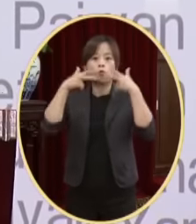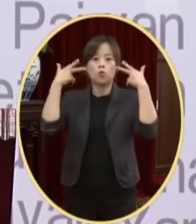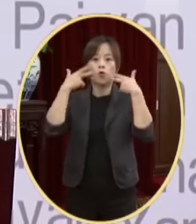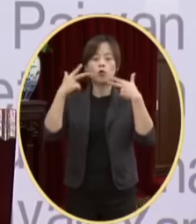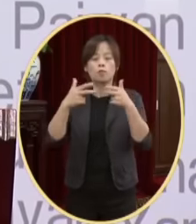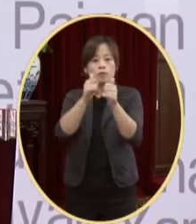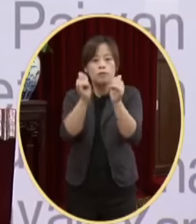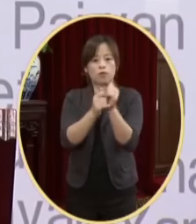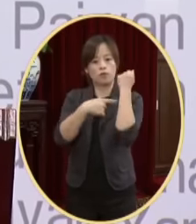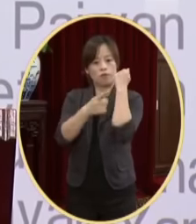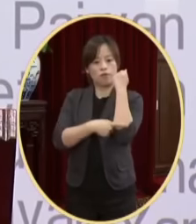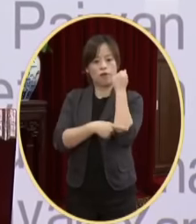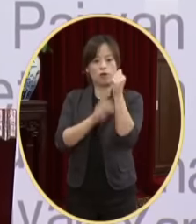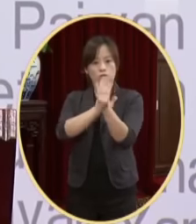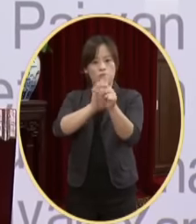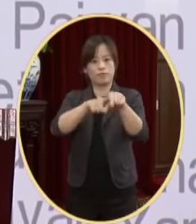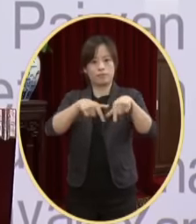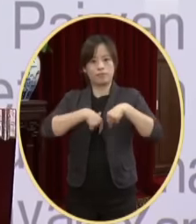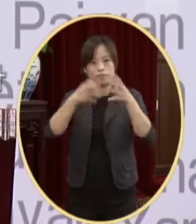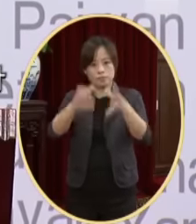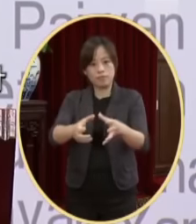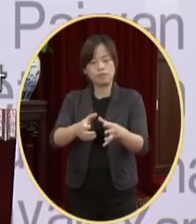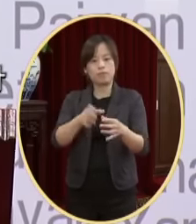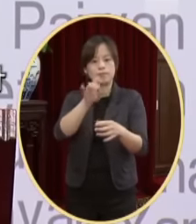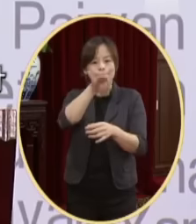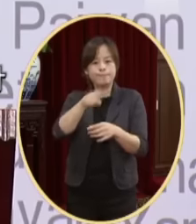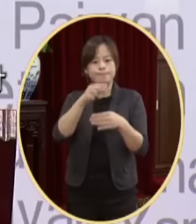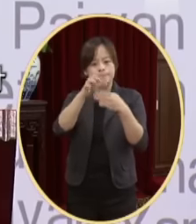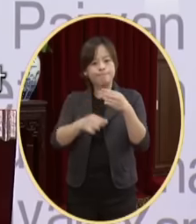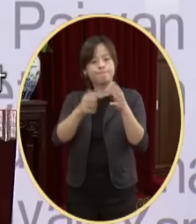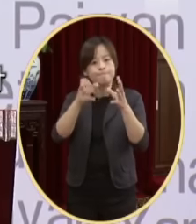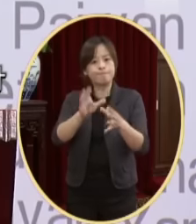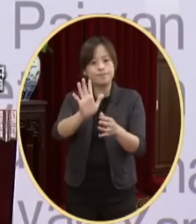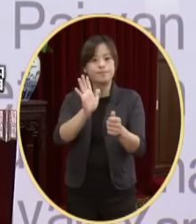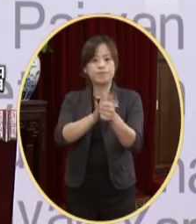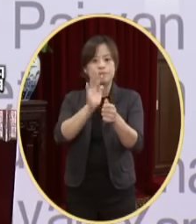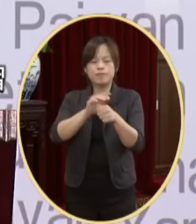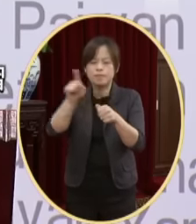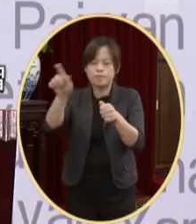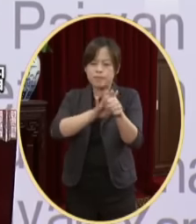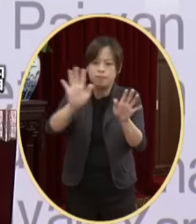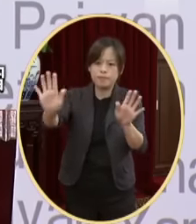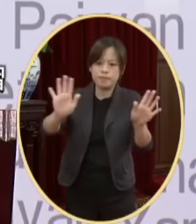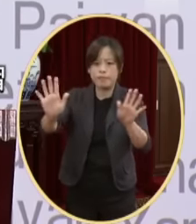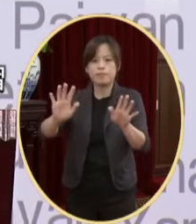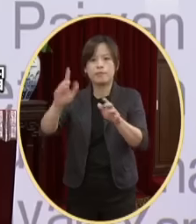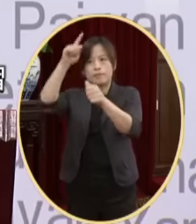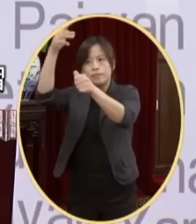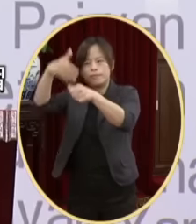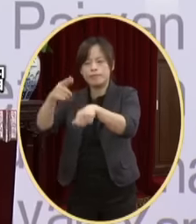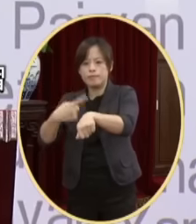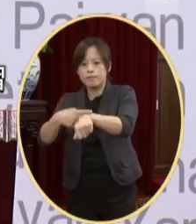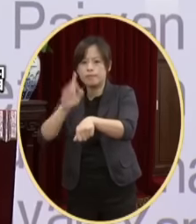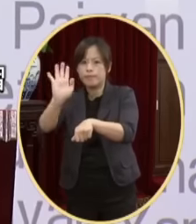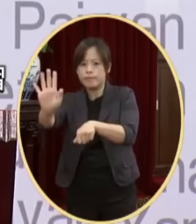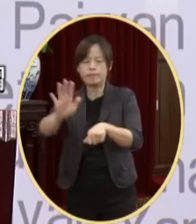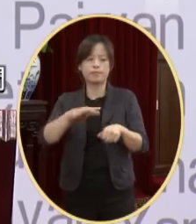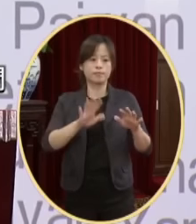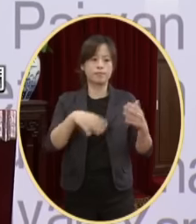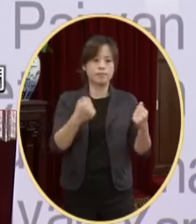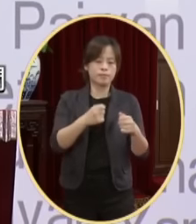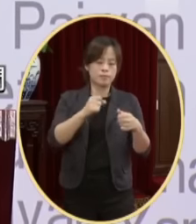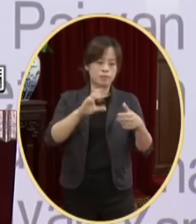民族法律服务中心，透过制度化的设计来缓和原住民族传统的惯习和